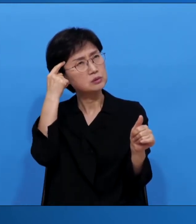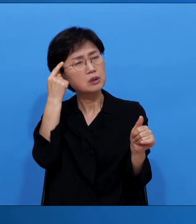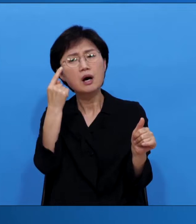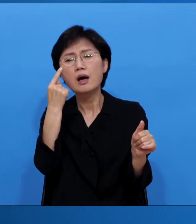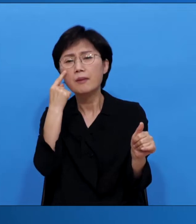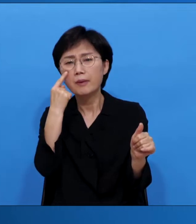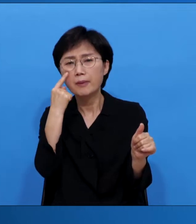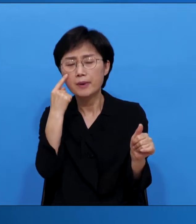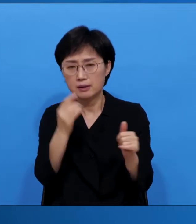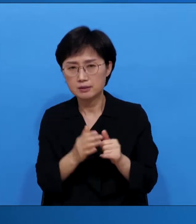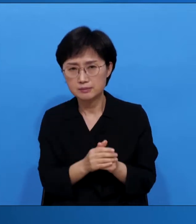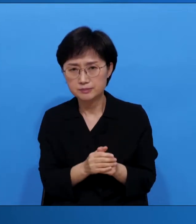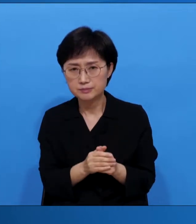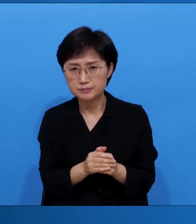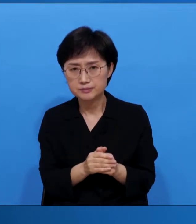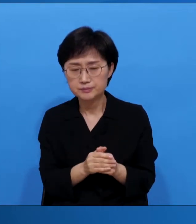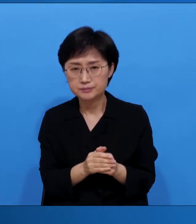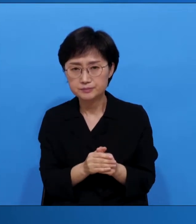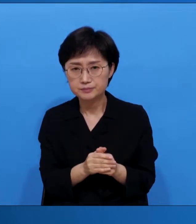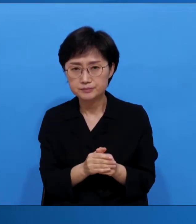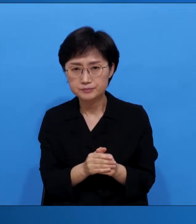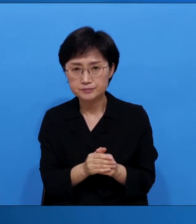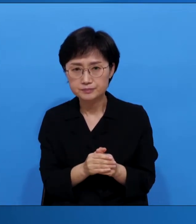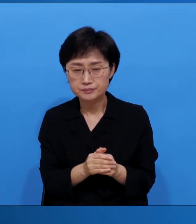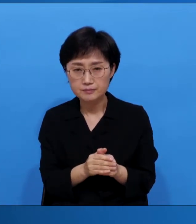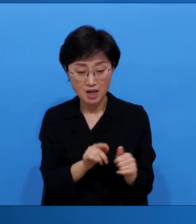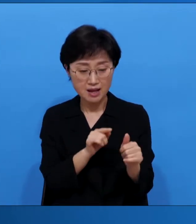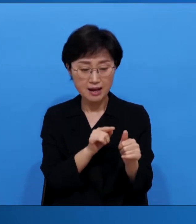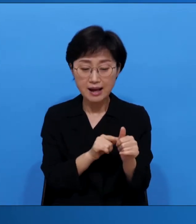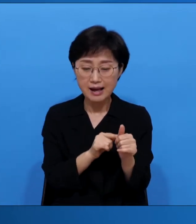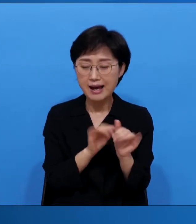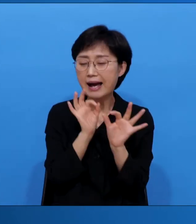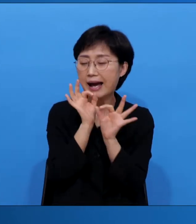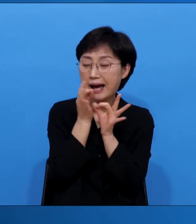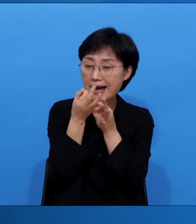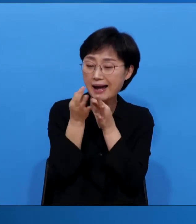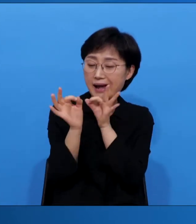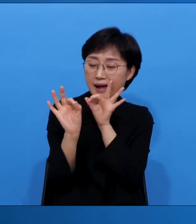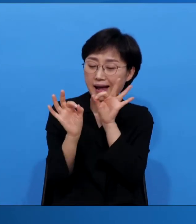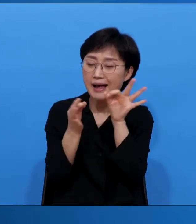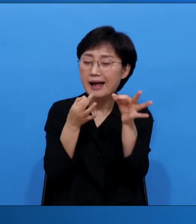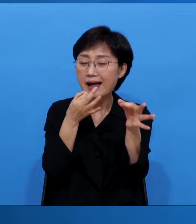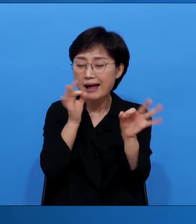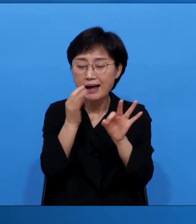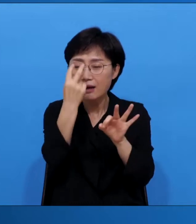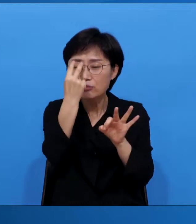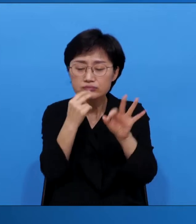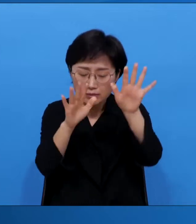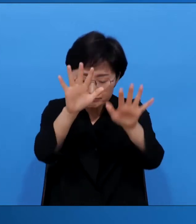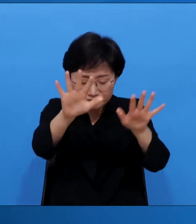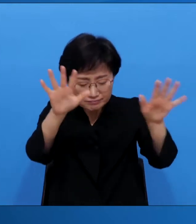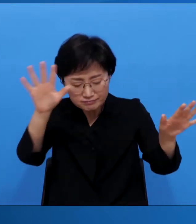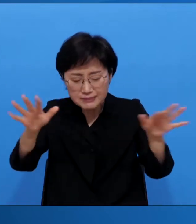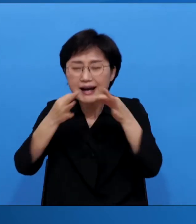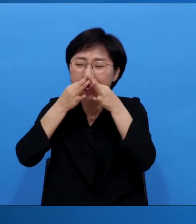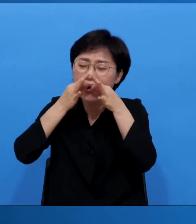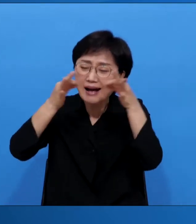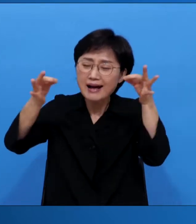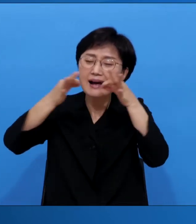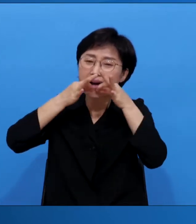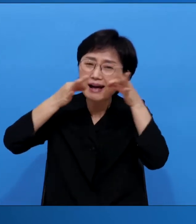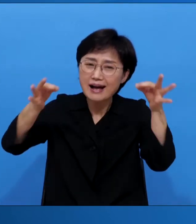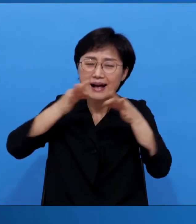his image in your mind? 이상한 소리를 내면서 더듬으면서 막 소리 질렀겠죠. So